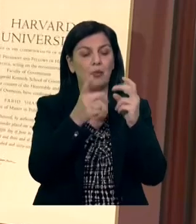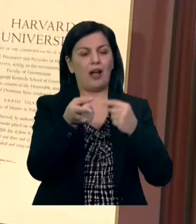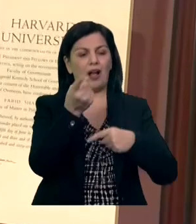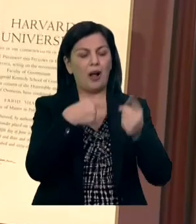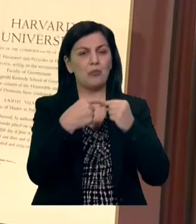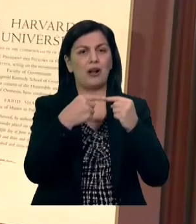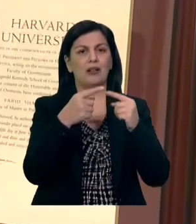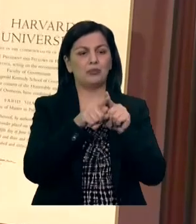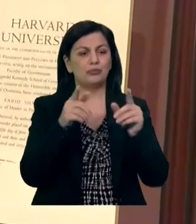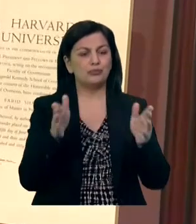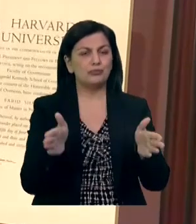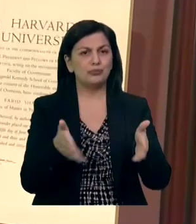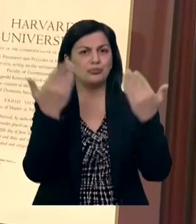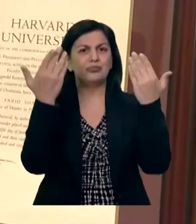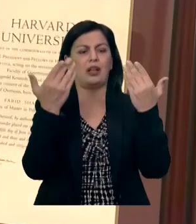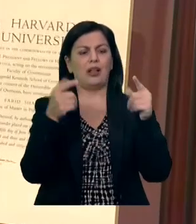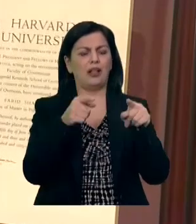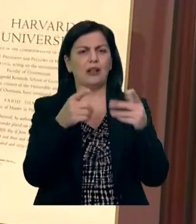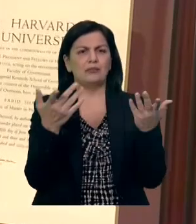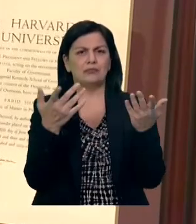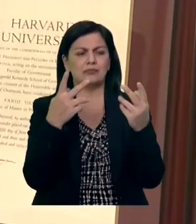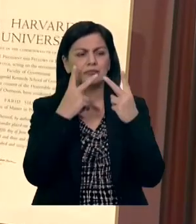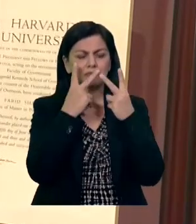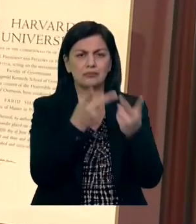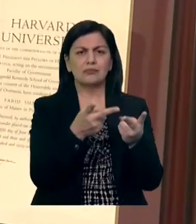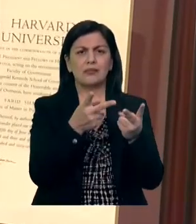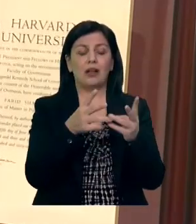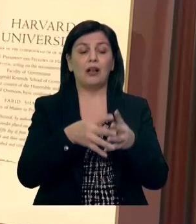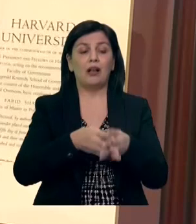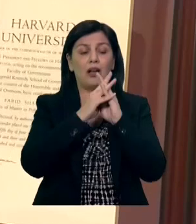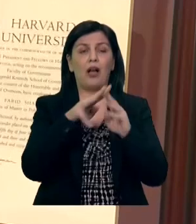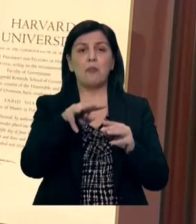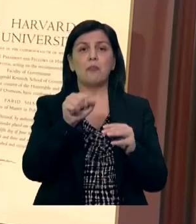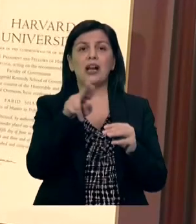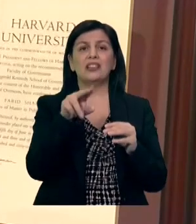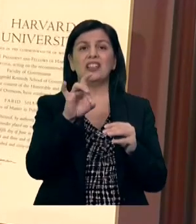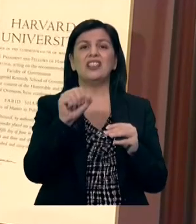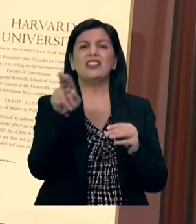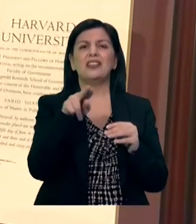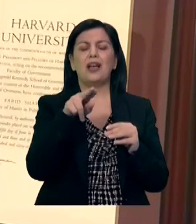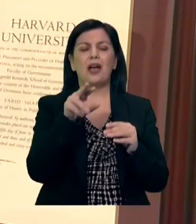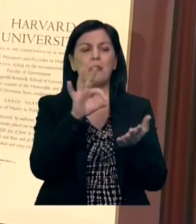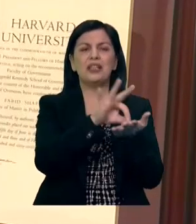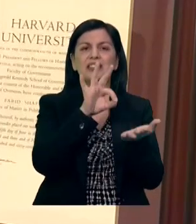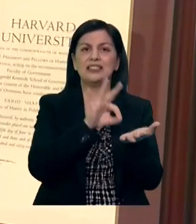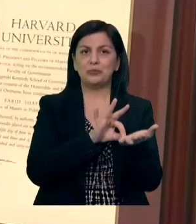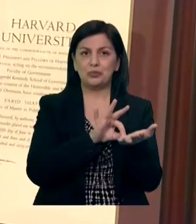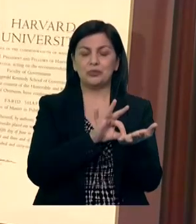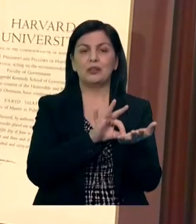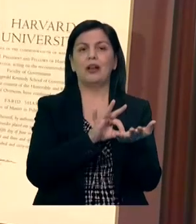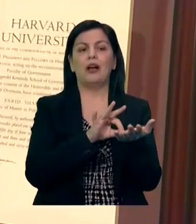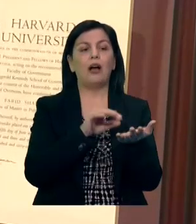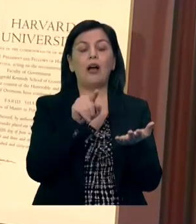artıq yersiz olan Madrid prinsiplərini istəyirlər bərpa etmək, halbuki o Madrid prinsipləri demək olar ki,